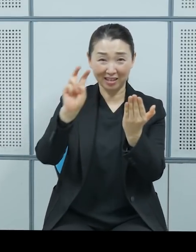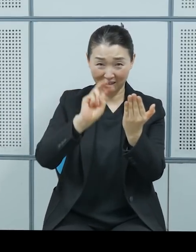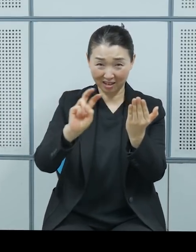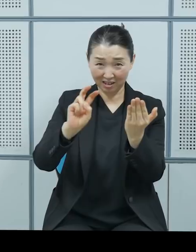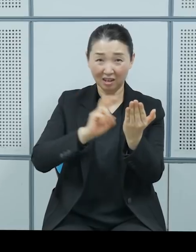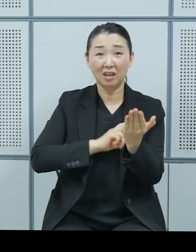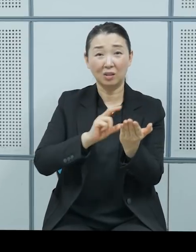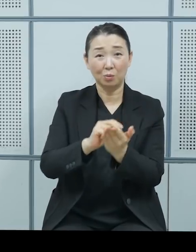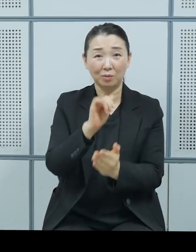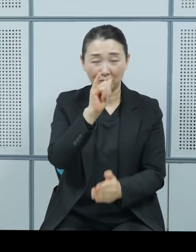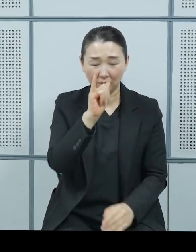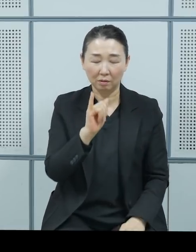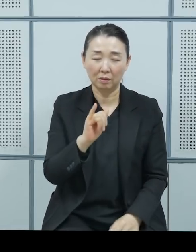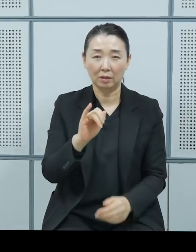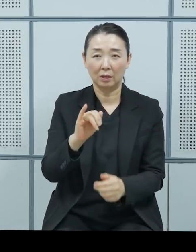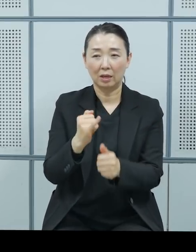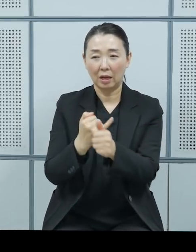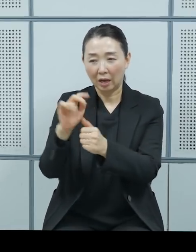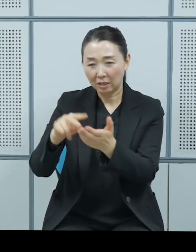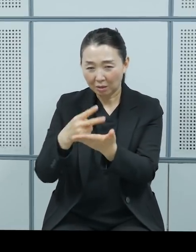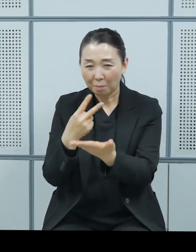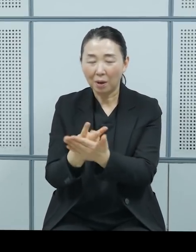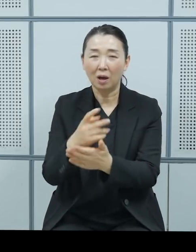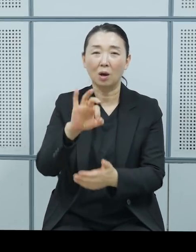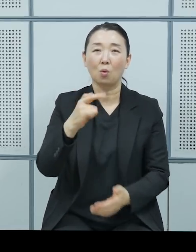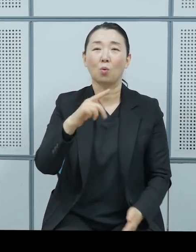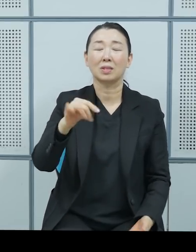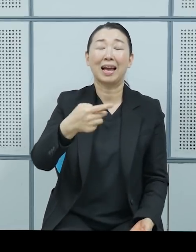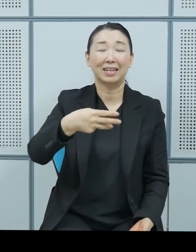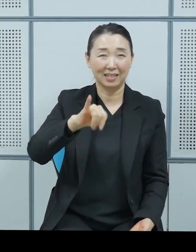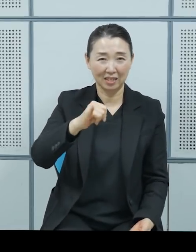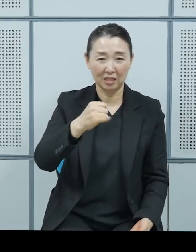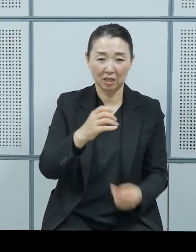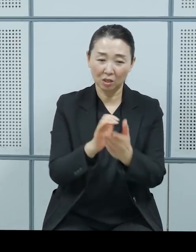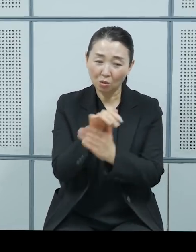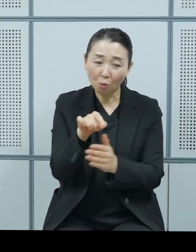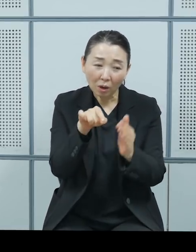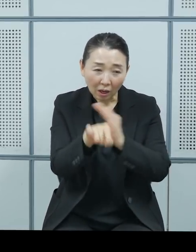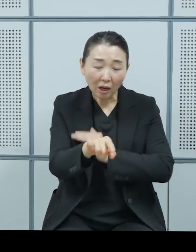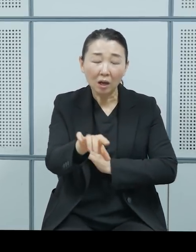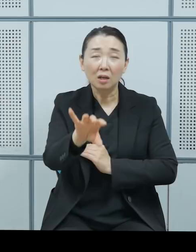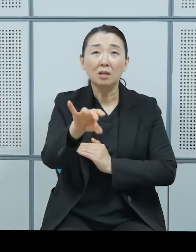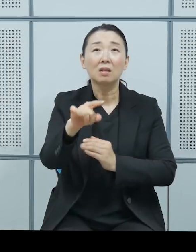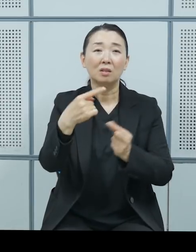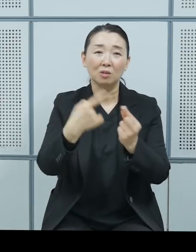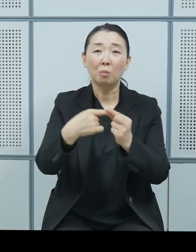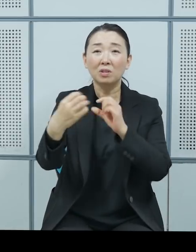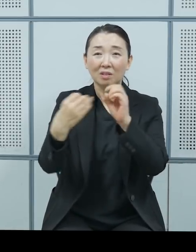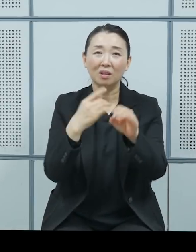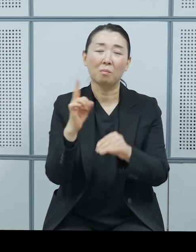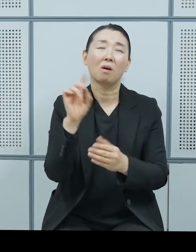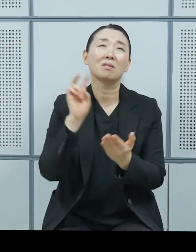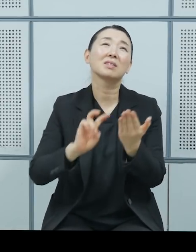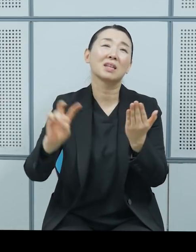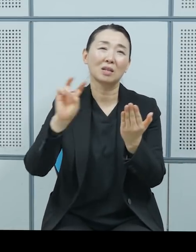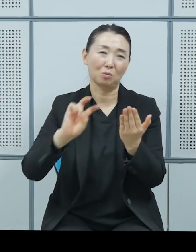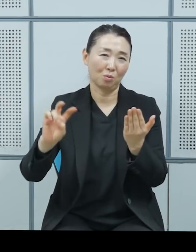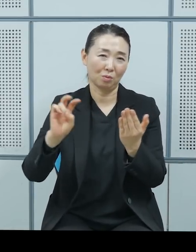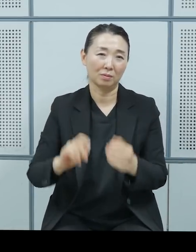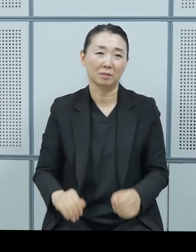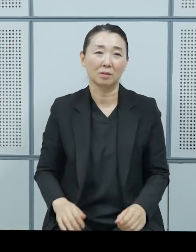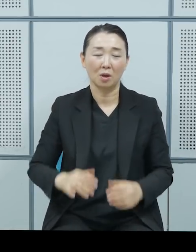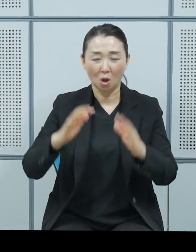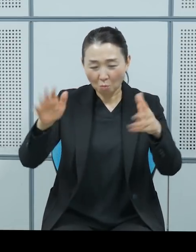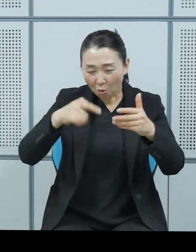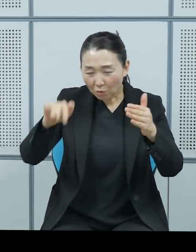있는데 아내 쓰러지고 오살리 기도원에 갔을 때 주신 첫 번째 응답이 그 찬송이었어요. 폭풍